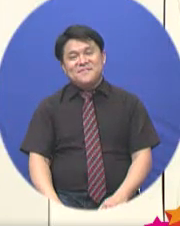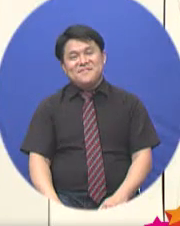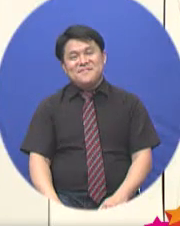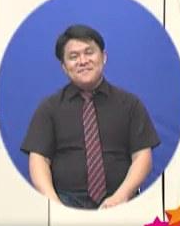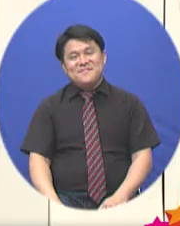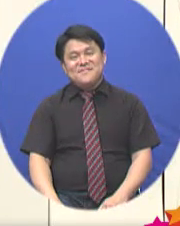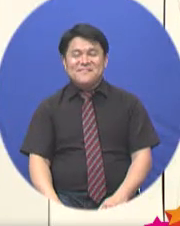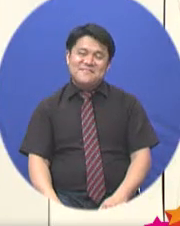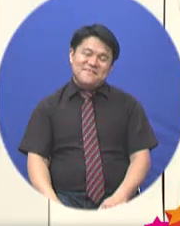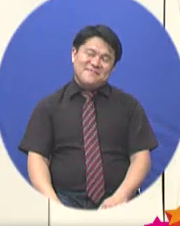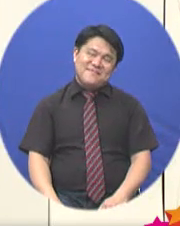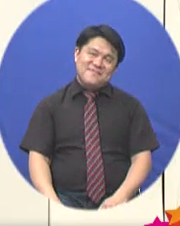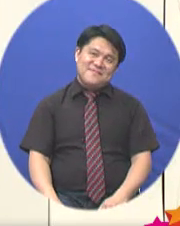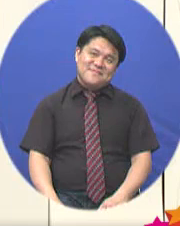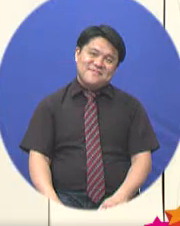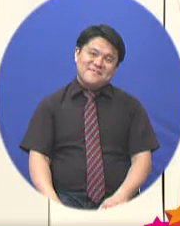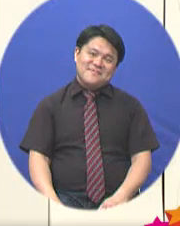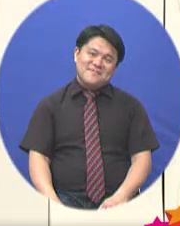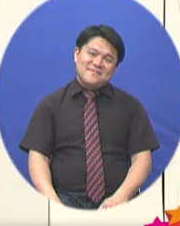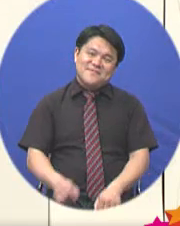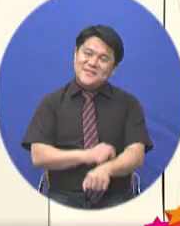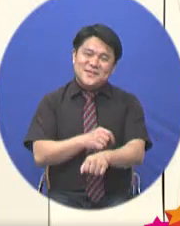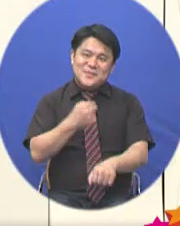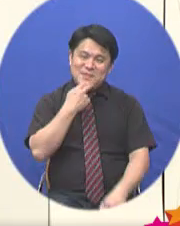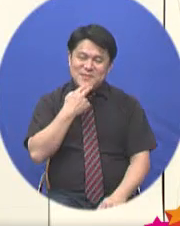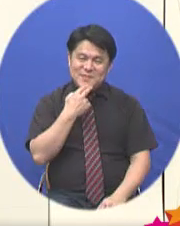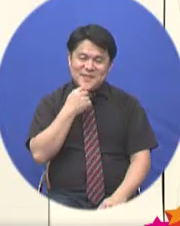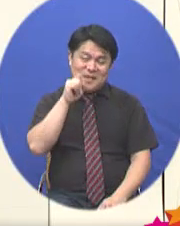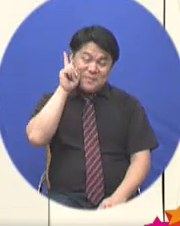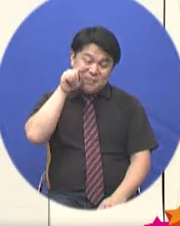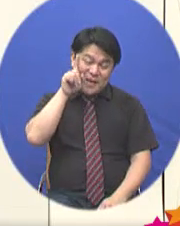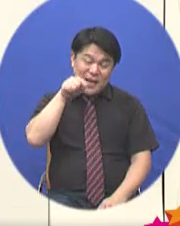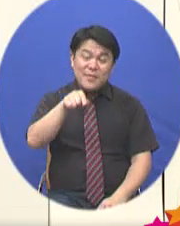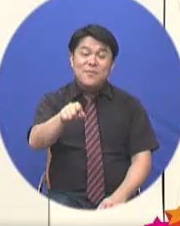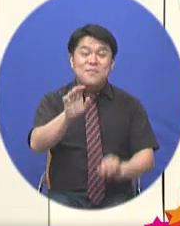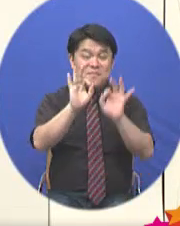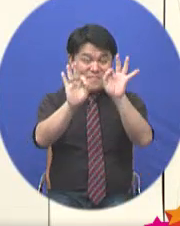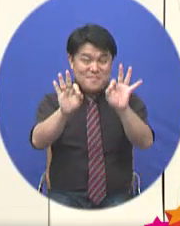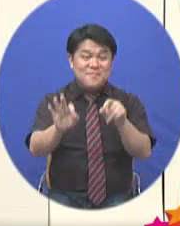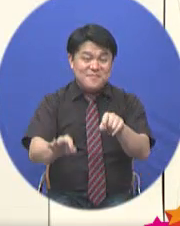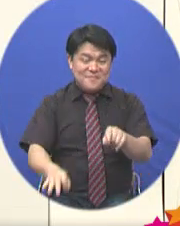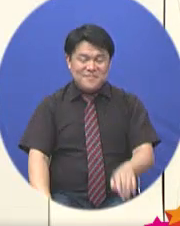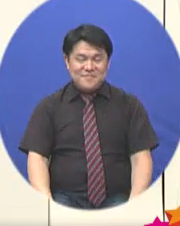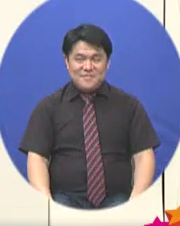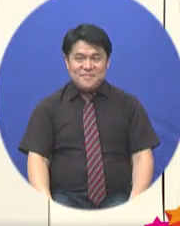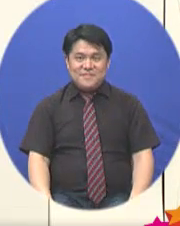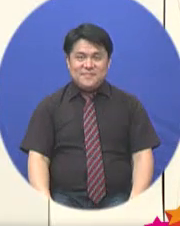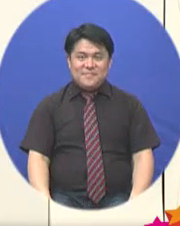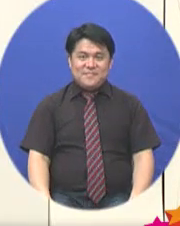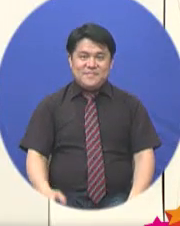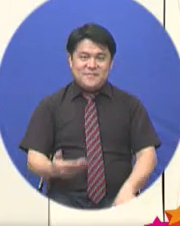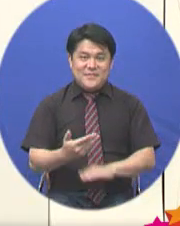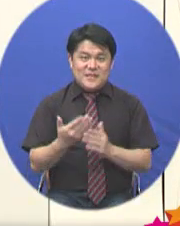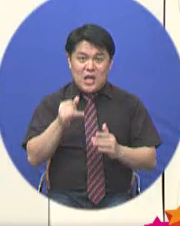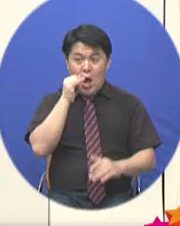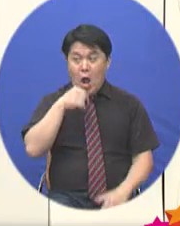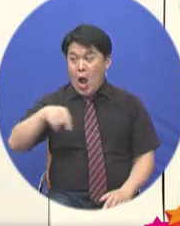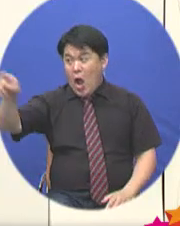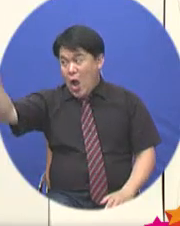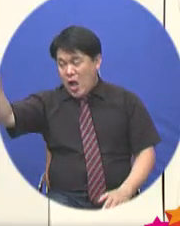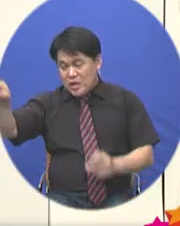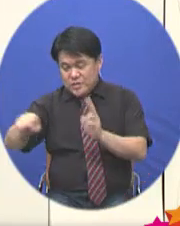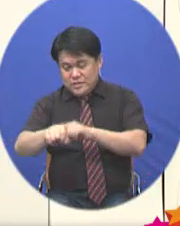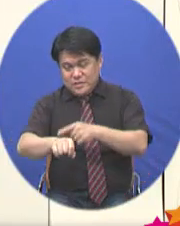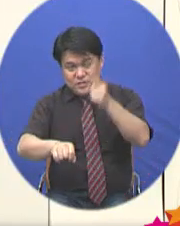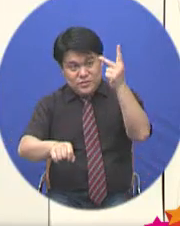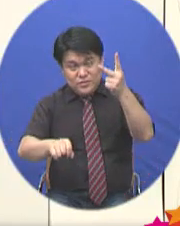제가 이걸 텔레비전 시청을 하루도 안 빠지고 봅니다. 네. 딴 데는 볼일 시내 나갔다가도 이 시간만 되고